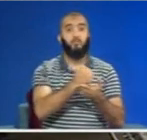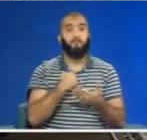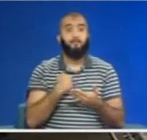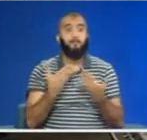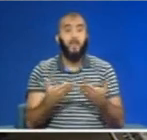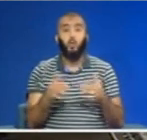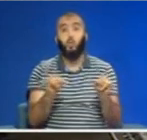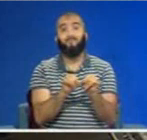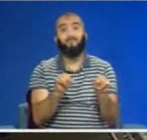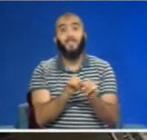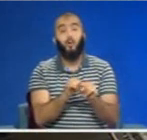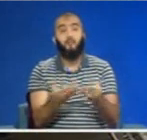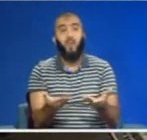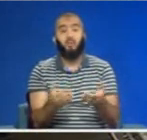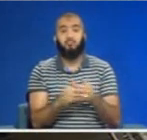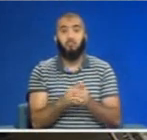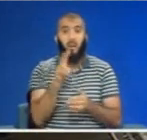ان شاء الله نجاوبو. صح